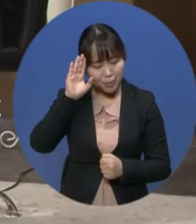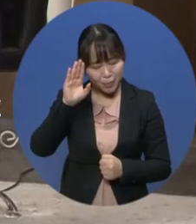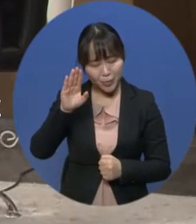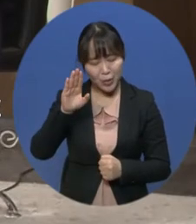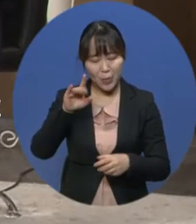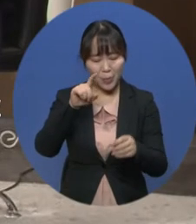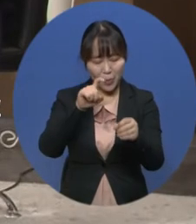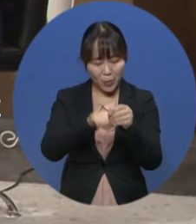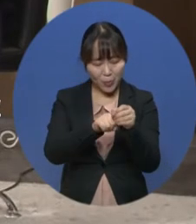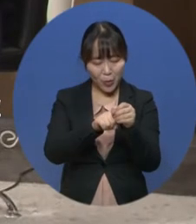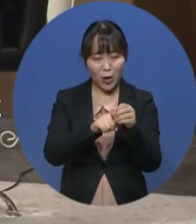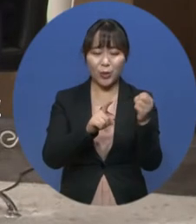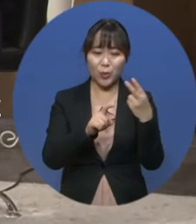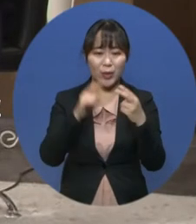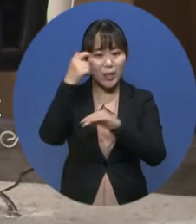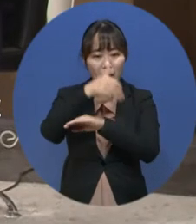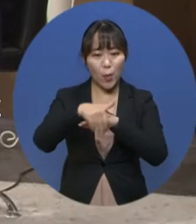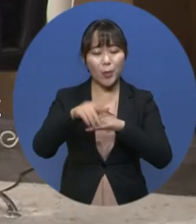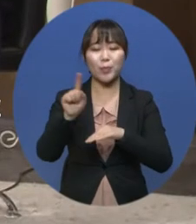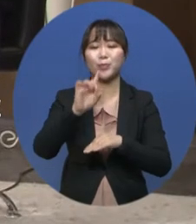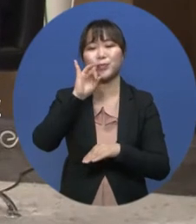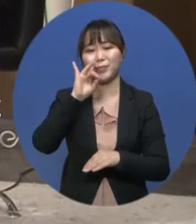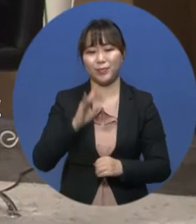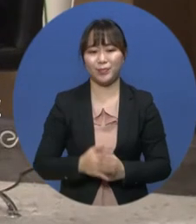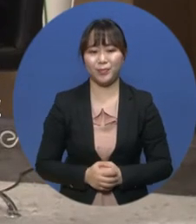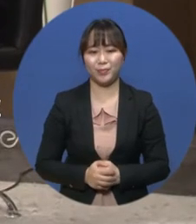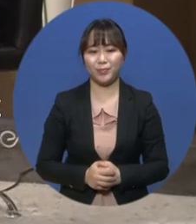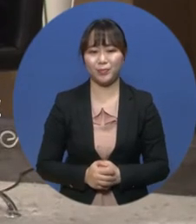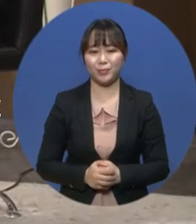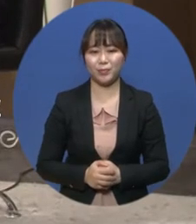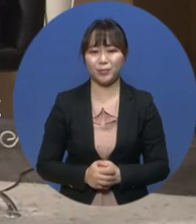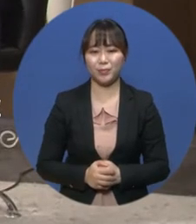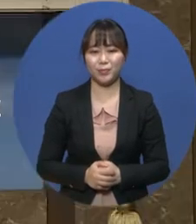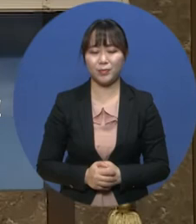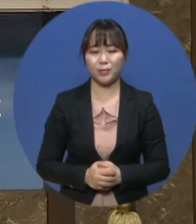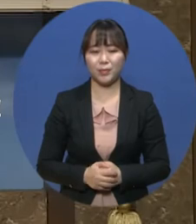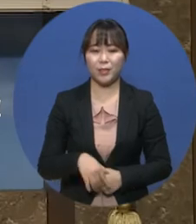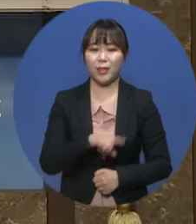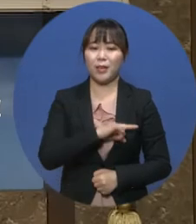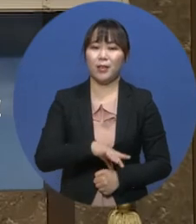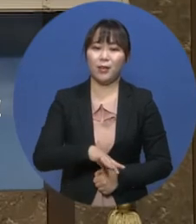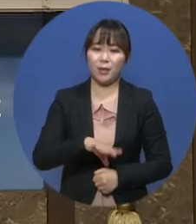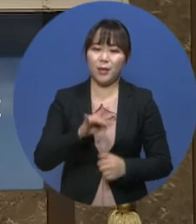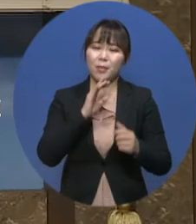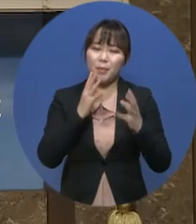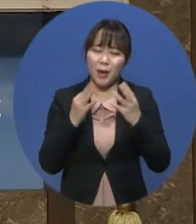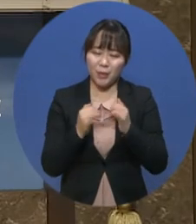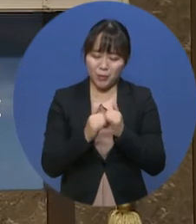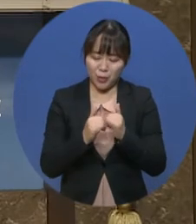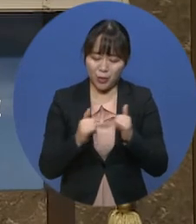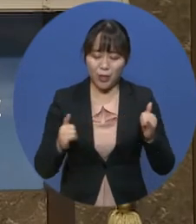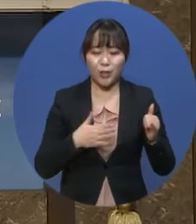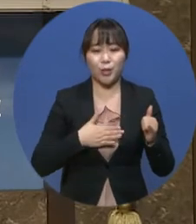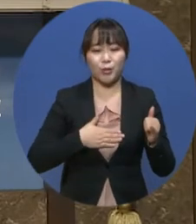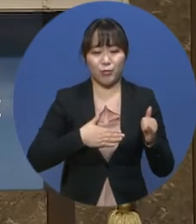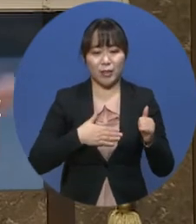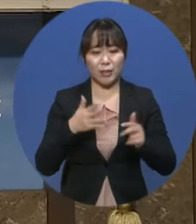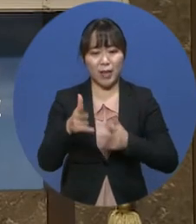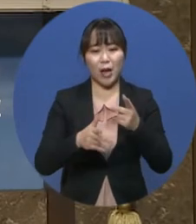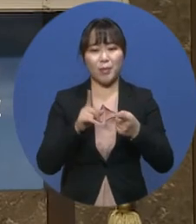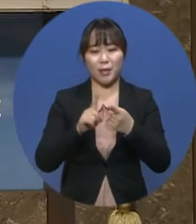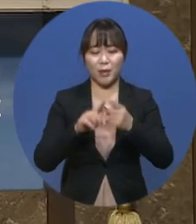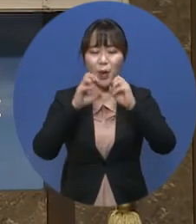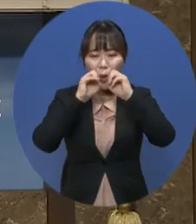목표와 또 계획이 궁금하거든요 어우 서는 어 많은 분들에게 우리 사업을 알려